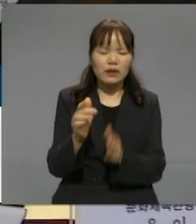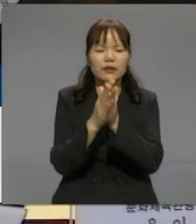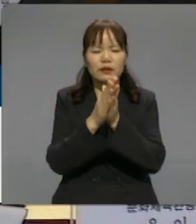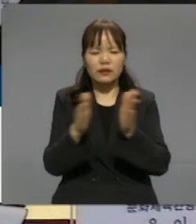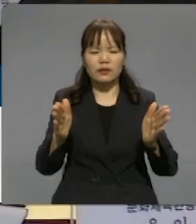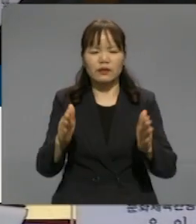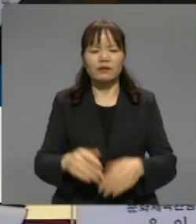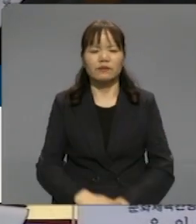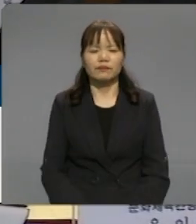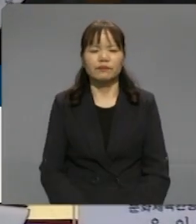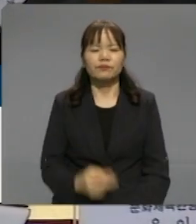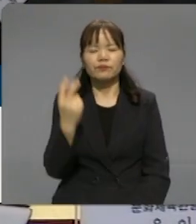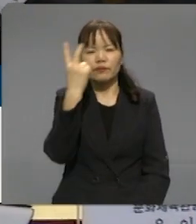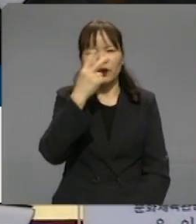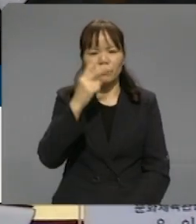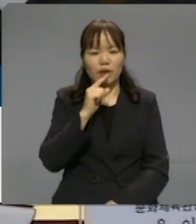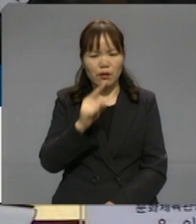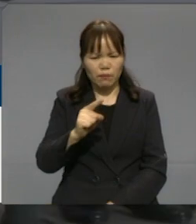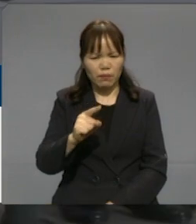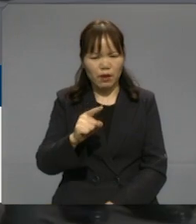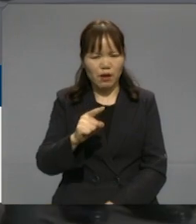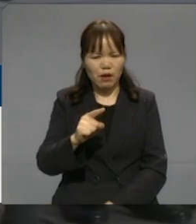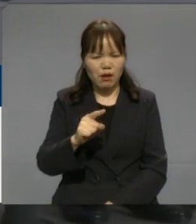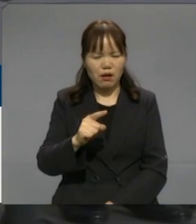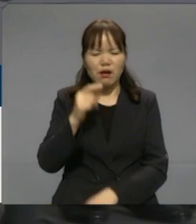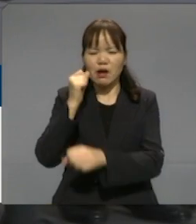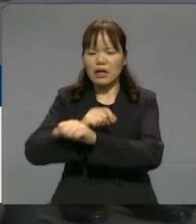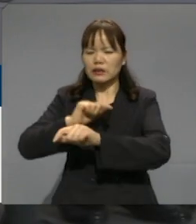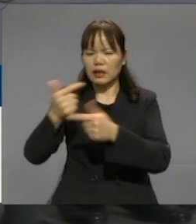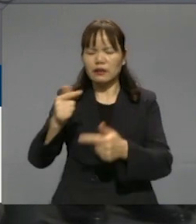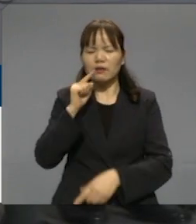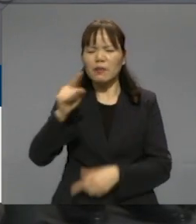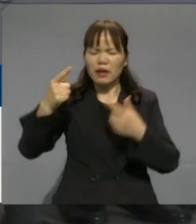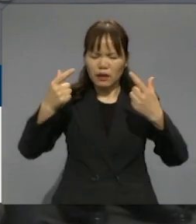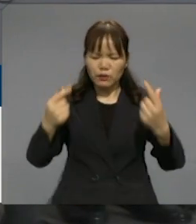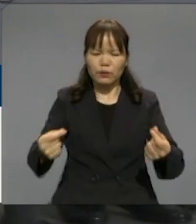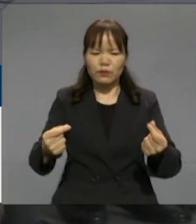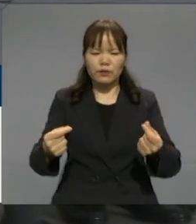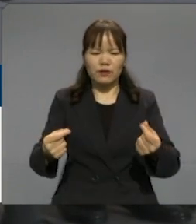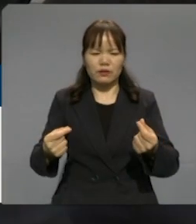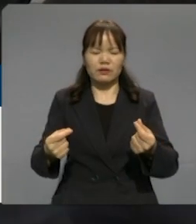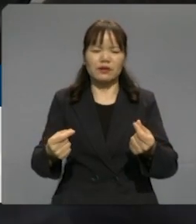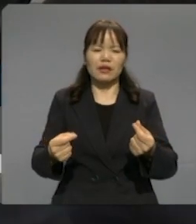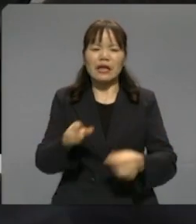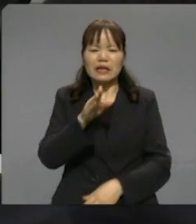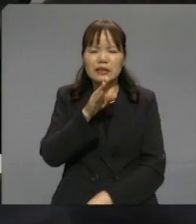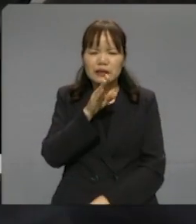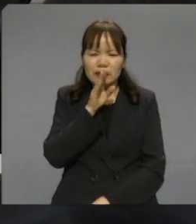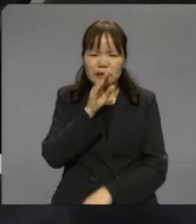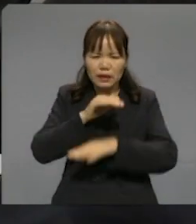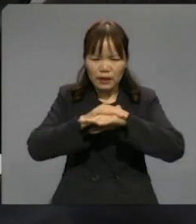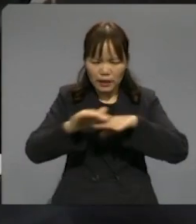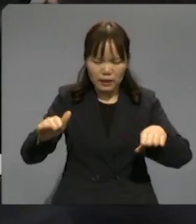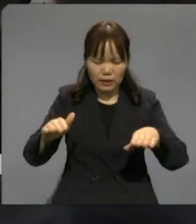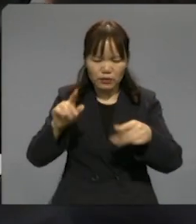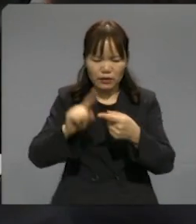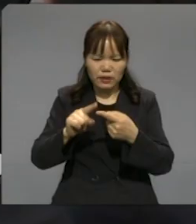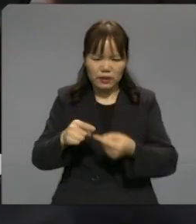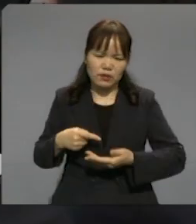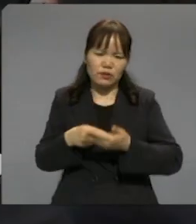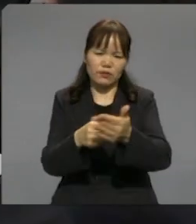이행입니다. 검토하겠다는 말은 사실상 안 한다는 말과 같은 뜻이라며 실질적인 해결도